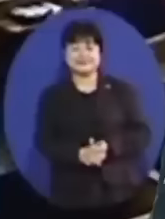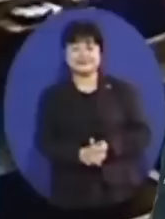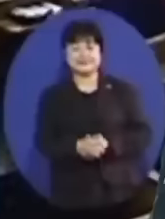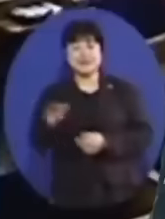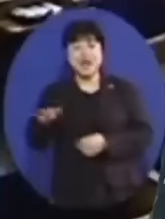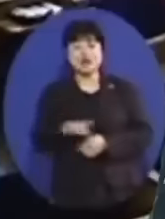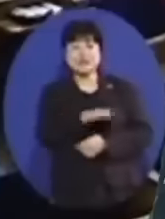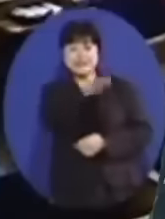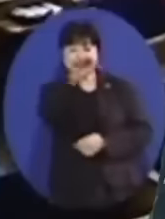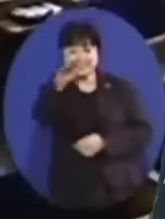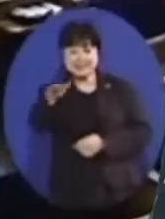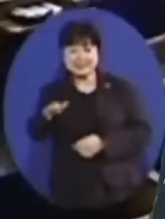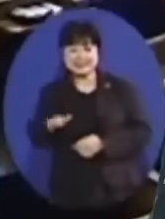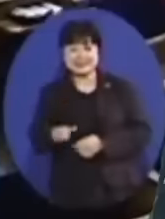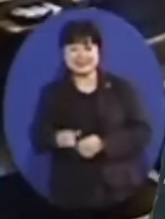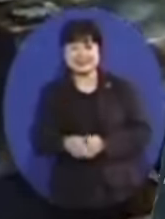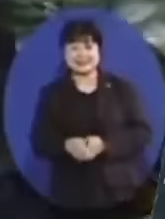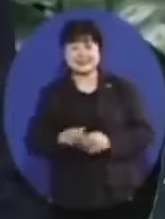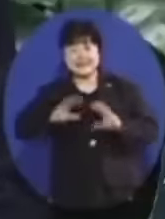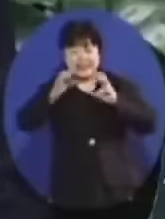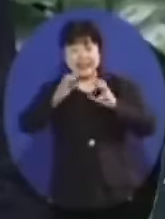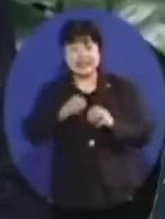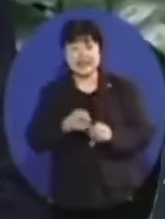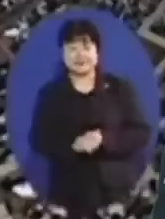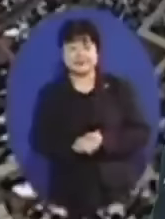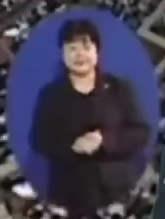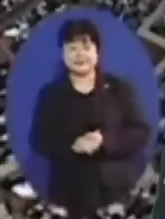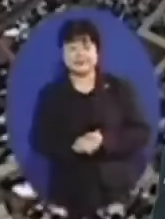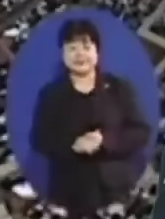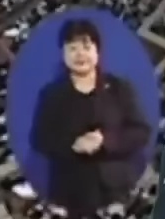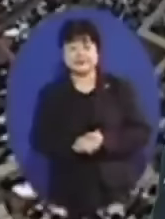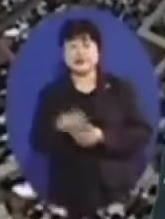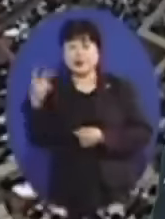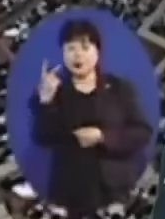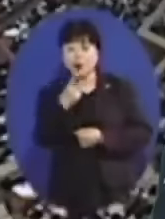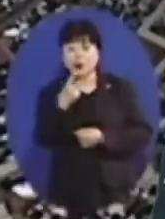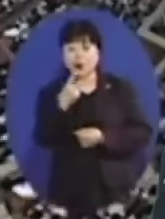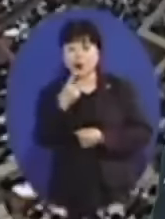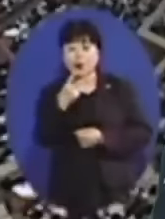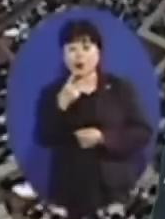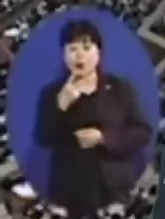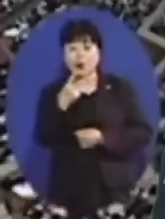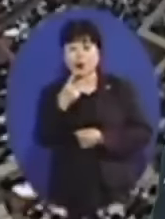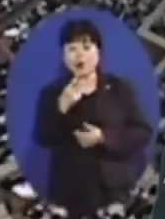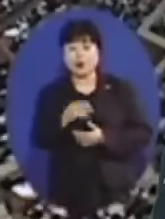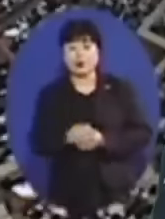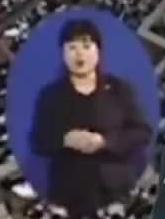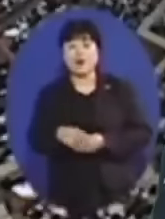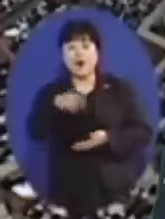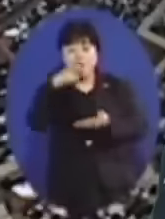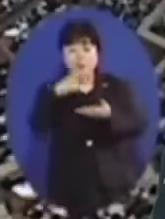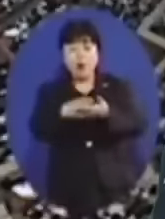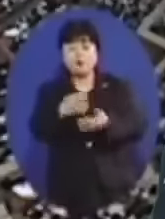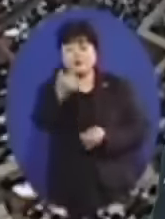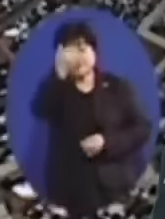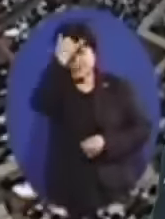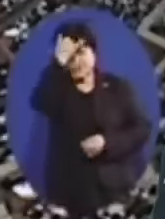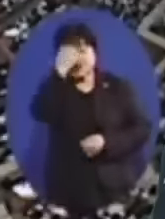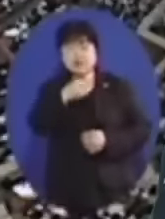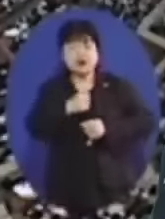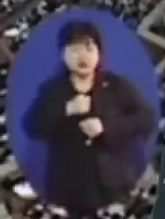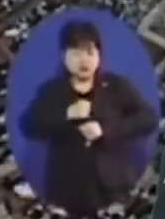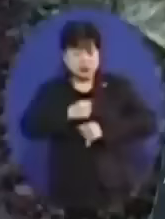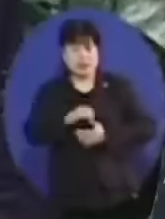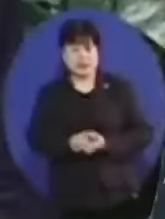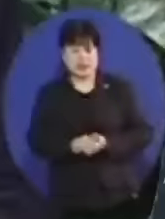우리는 당장 나라를 지켜야 됩니다. 그리고 법과 질서를 지켜야 됩니다. 이